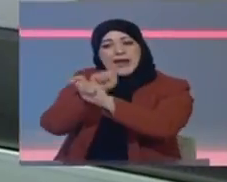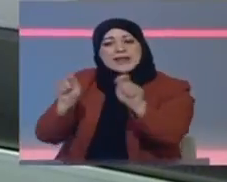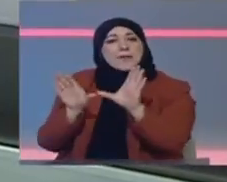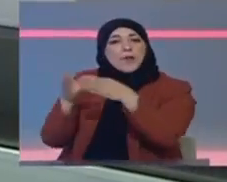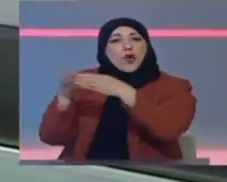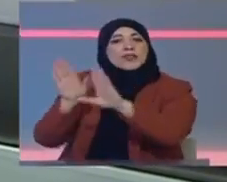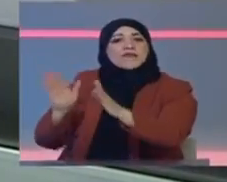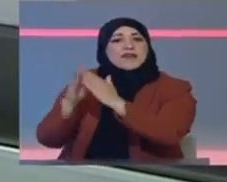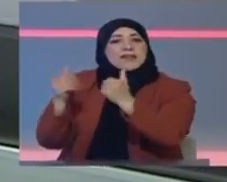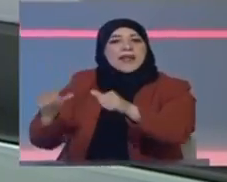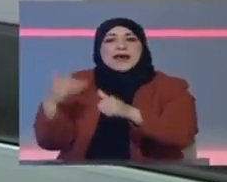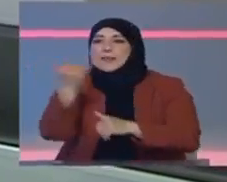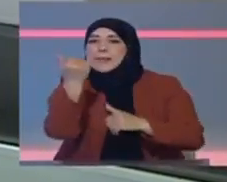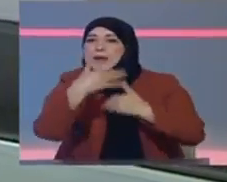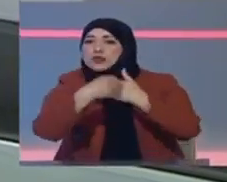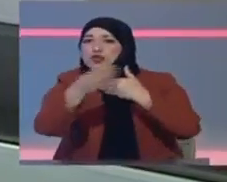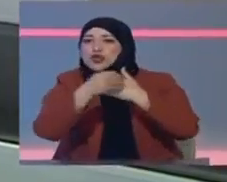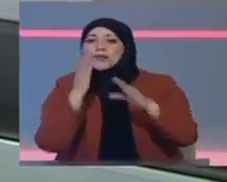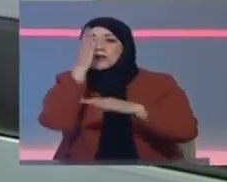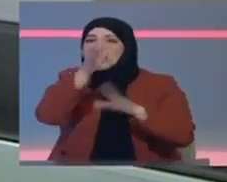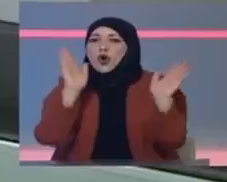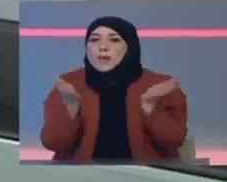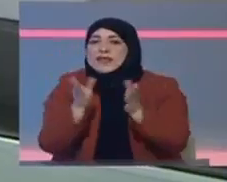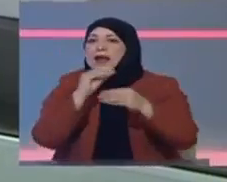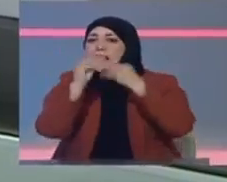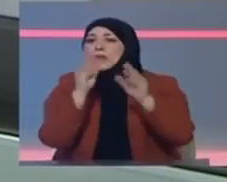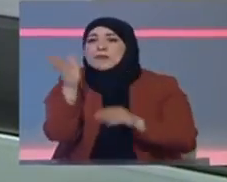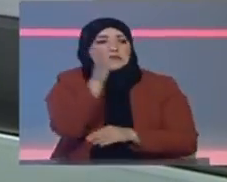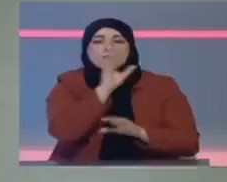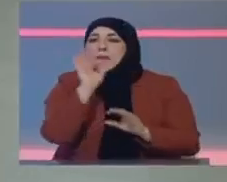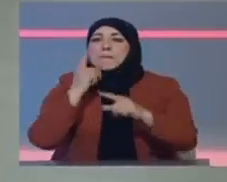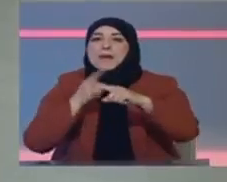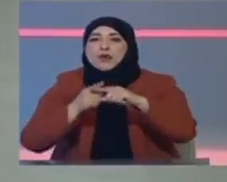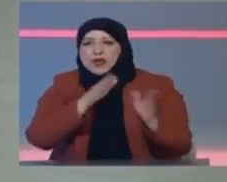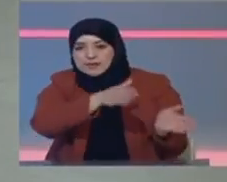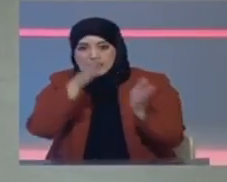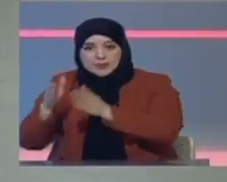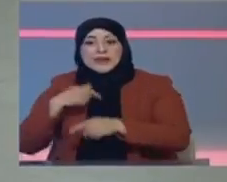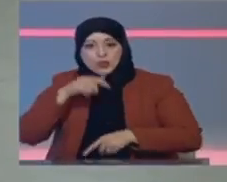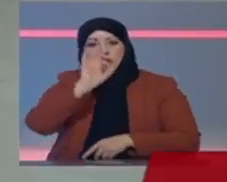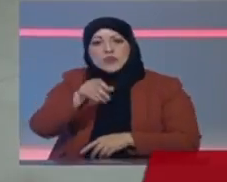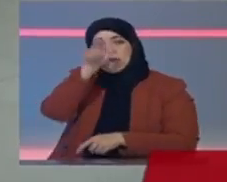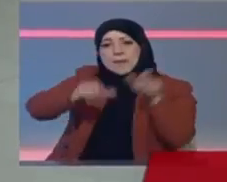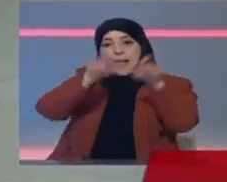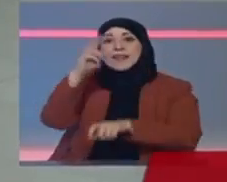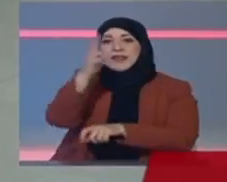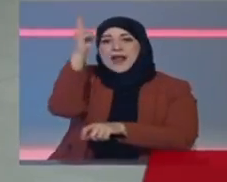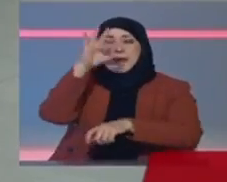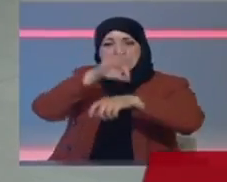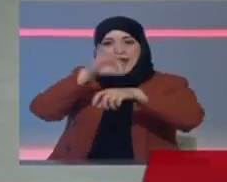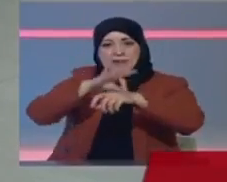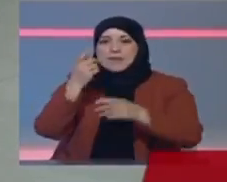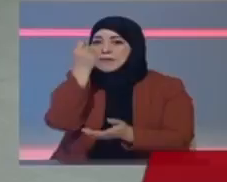وعدم التنقل الى العيادات او المستشفيات عن اه طلبا اه